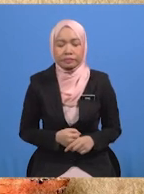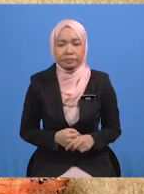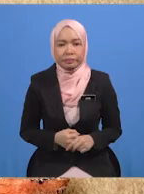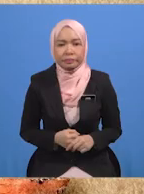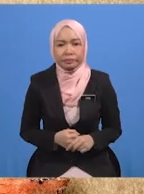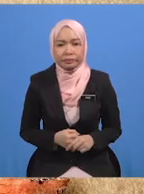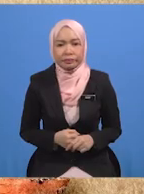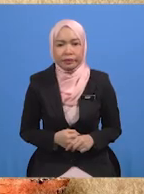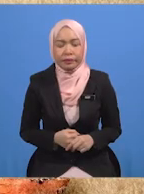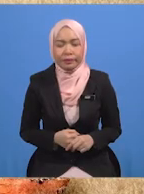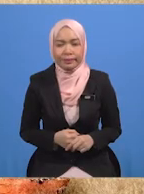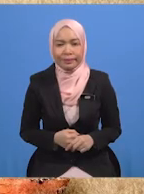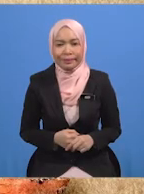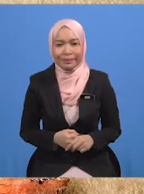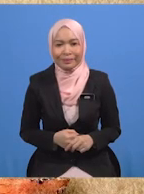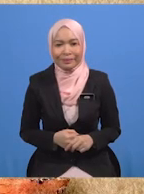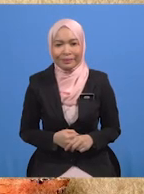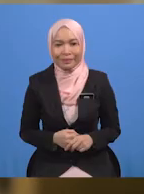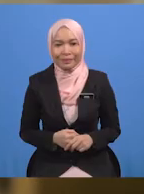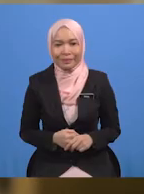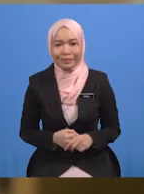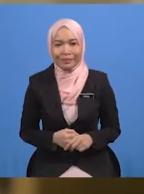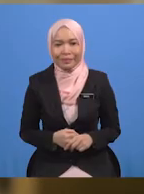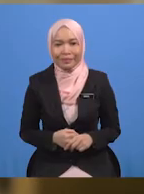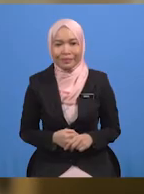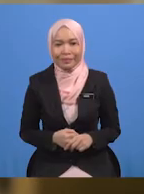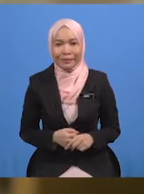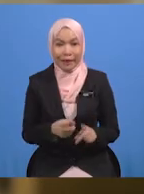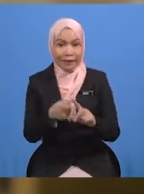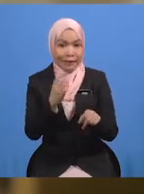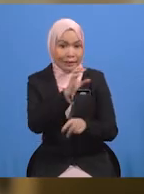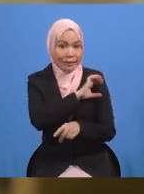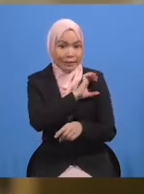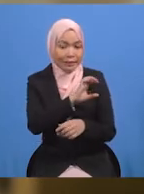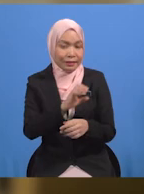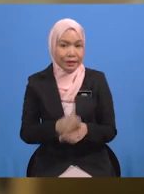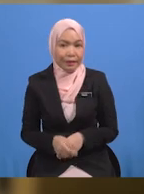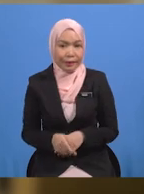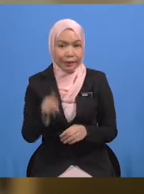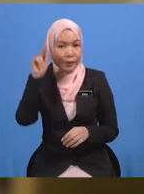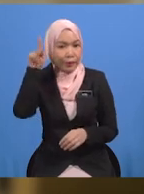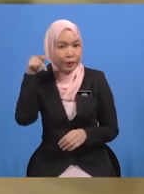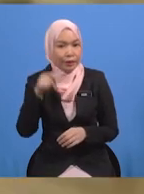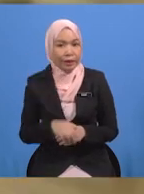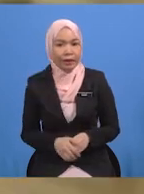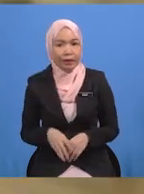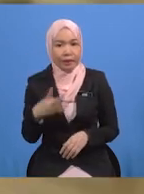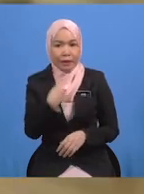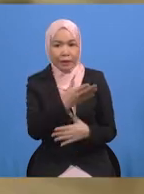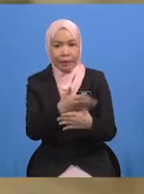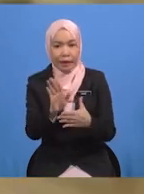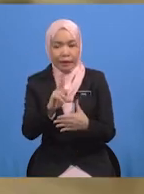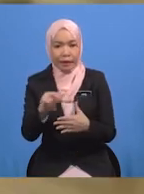Dari aspek politik, kita bahagikan kepada